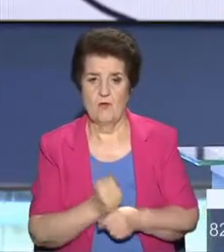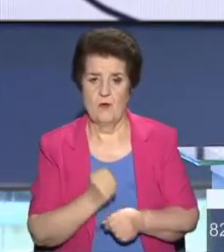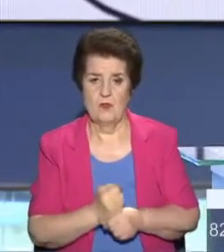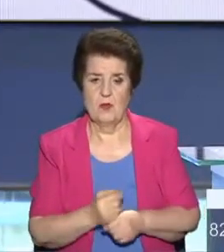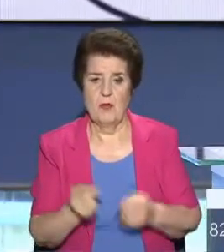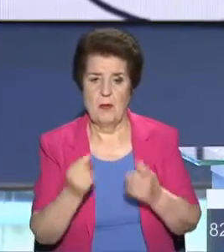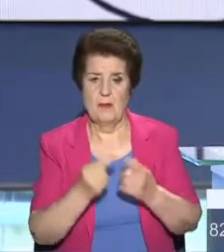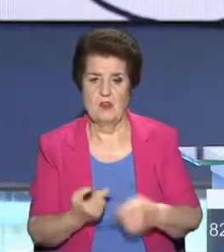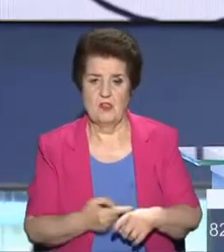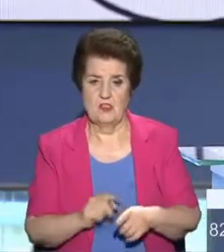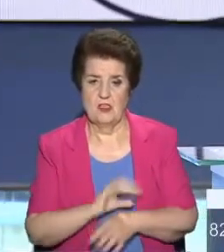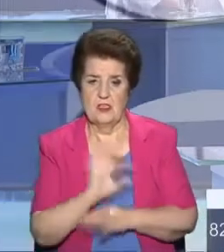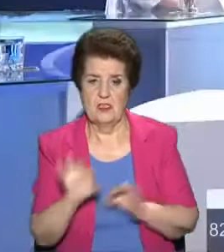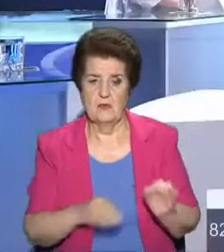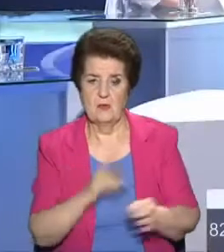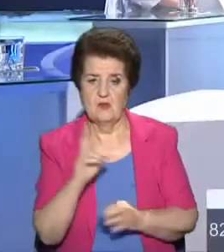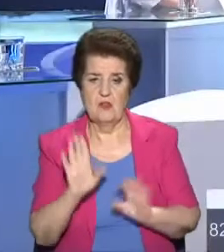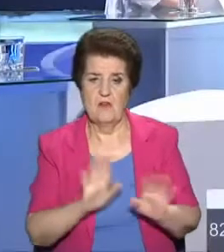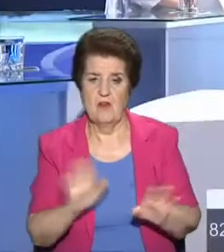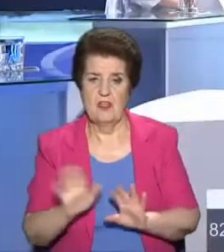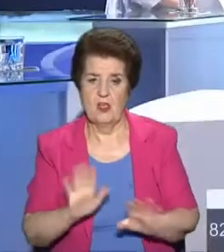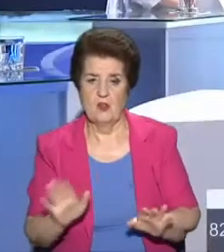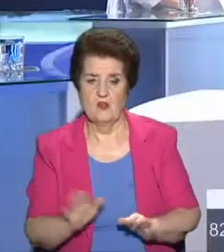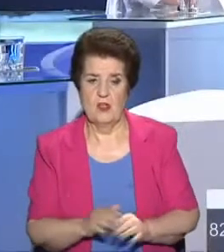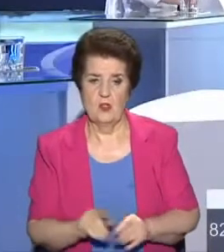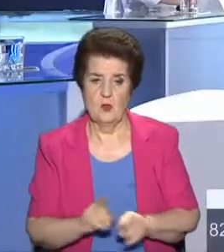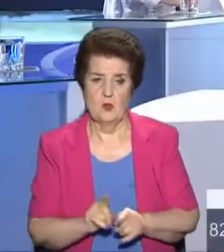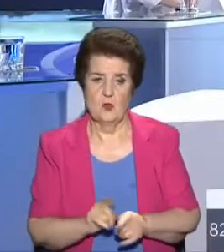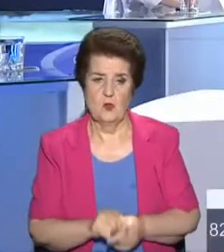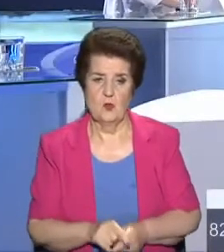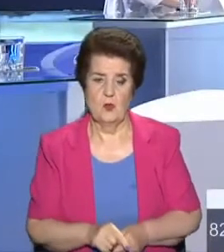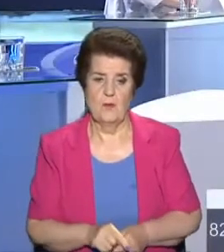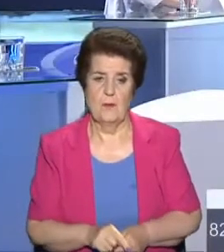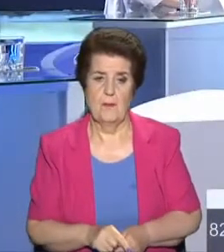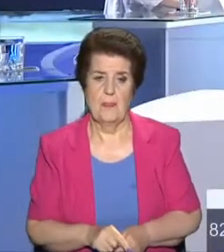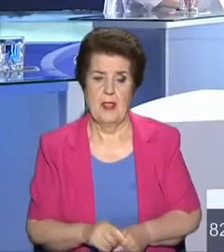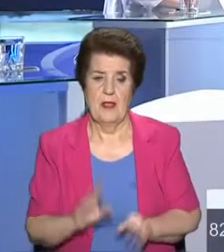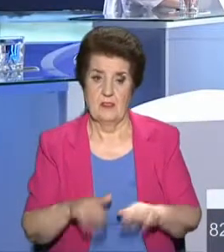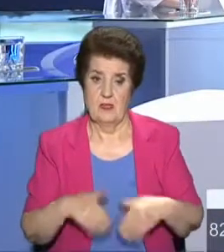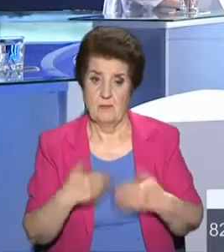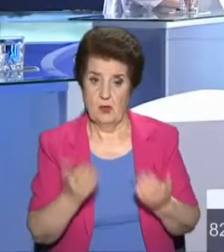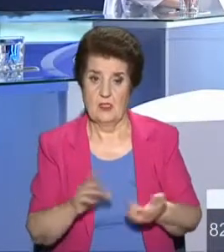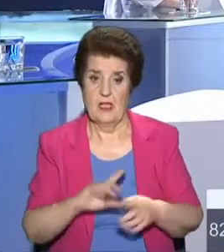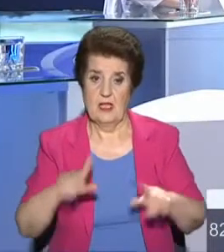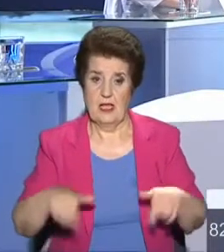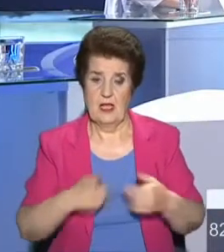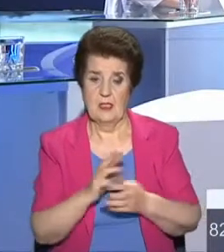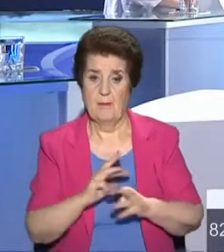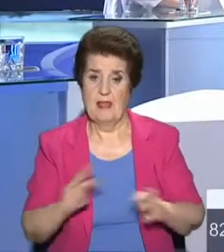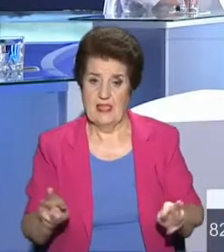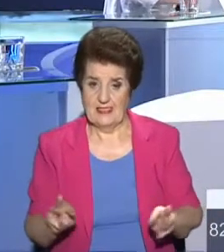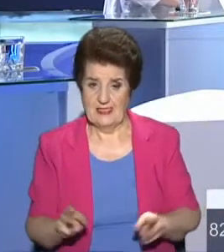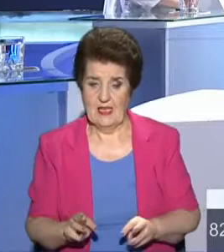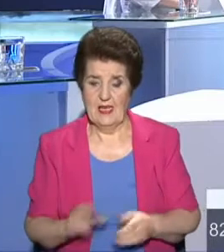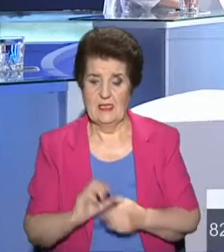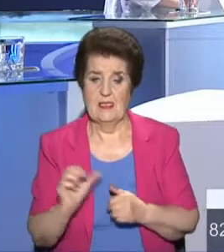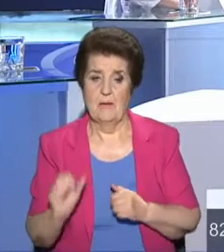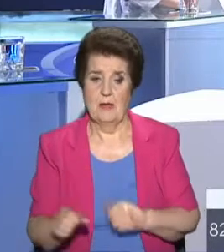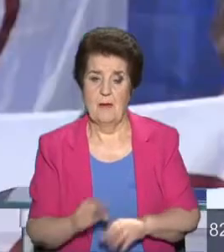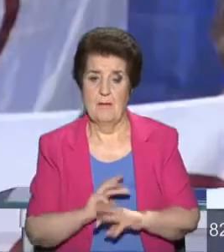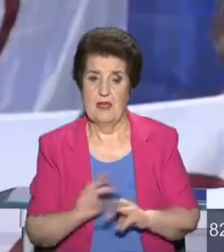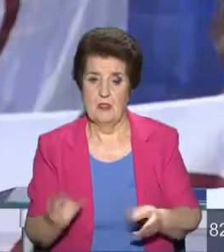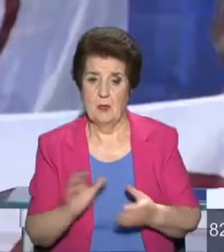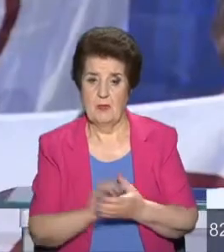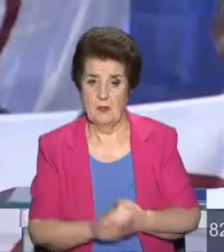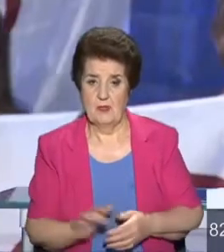precisă această schemă și cine va dirija totuși unul vă propune și crearea unui minister separat să se numească Ministerul pentru